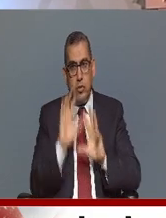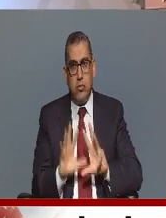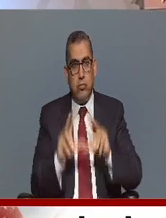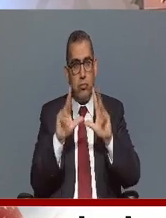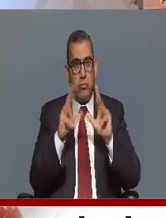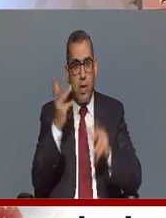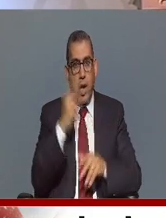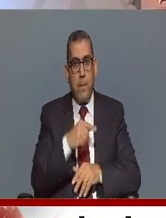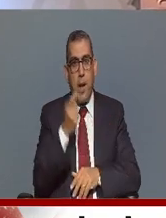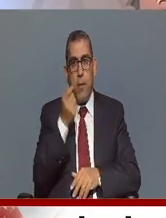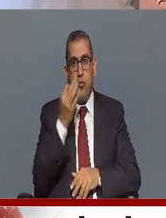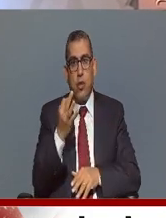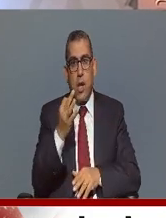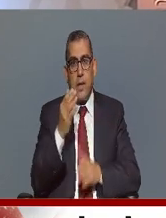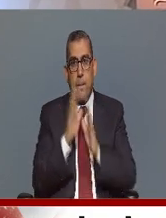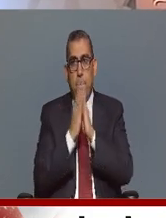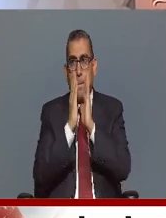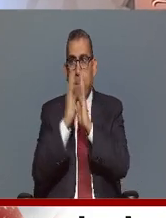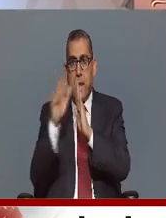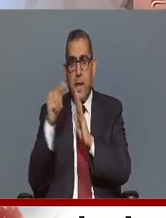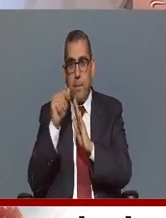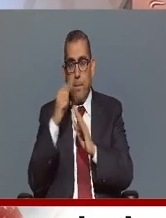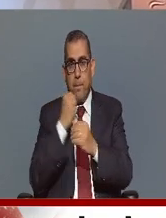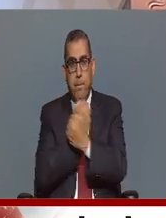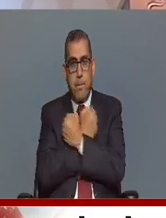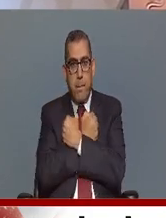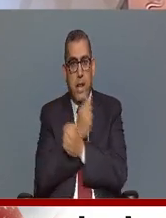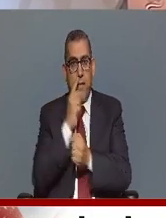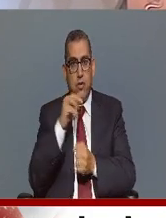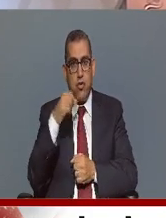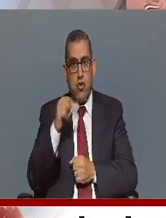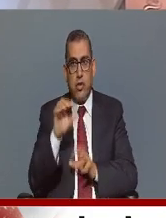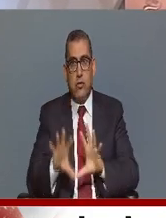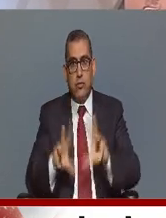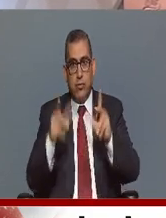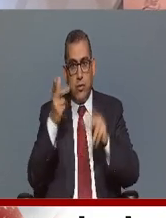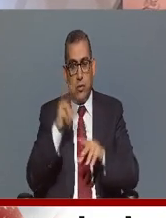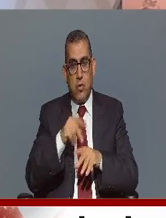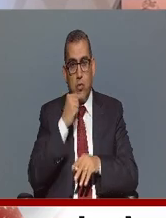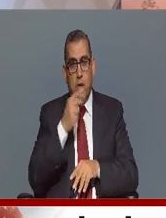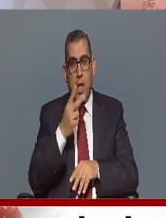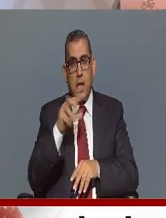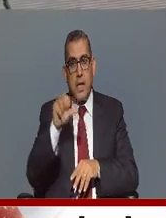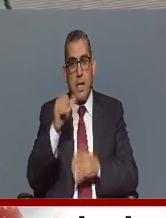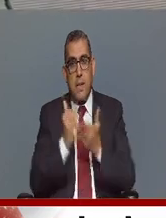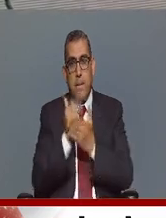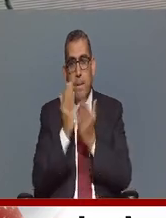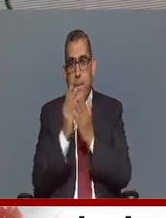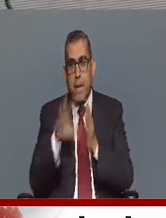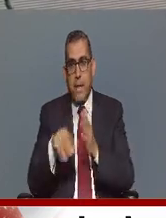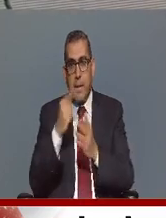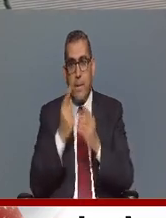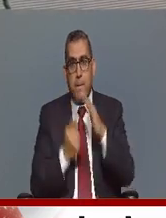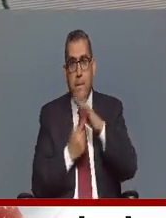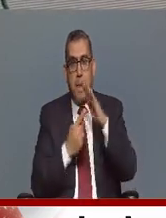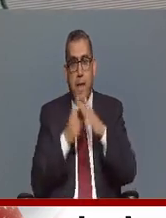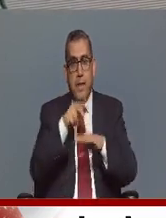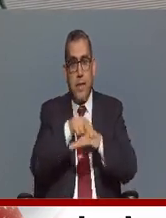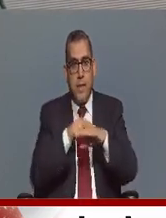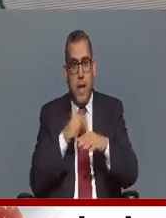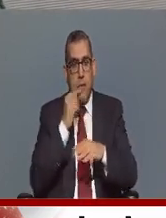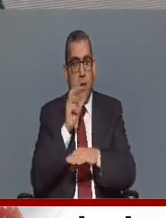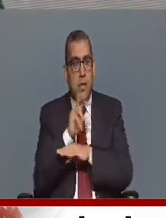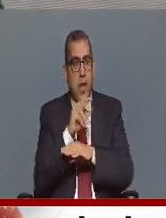تطوير 35 مكتبة و19 متحف و9 مدارس ومعاهد تعليمية